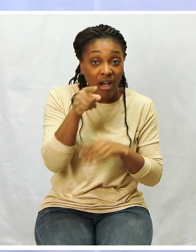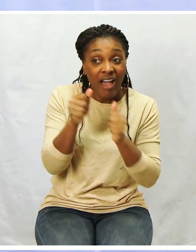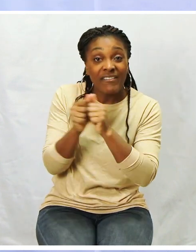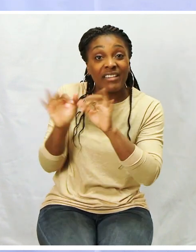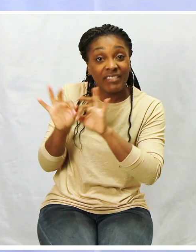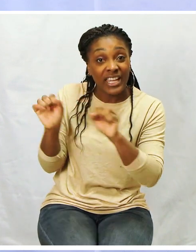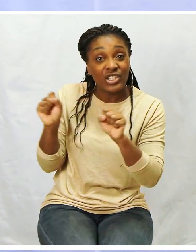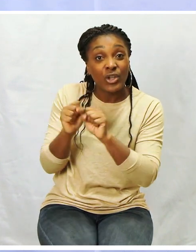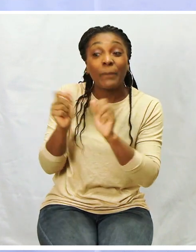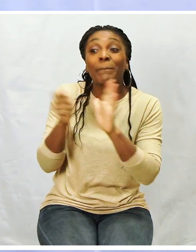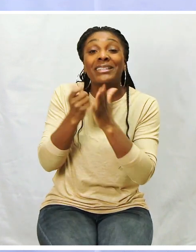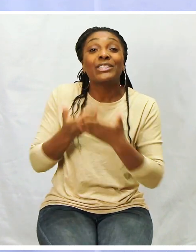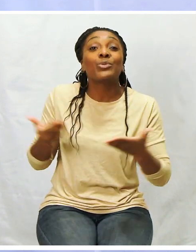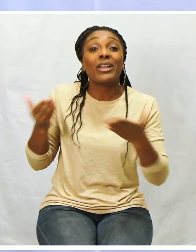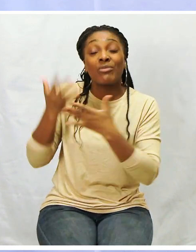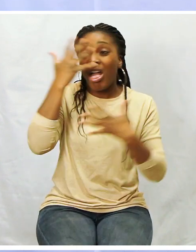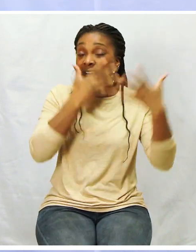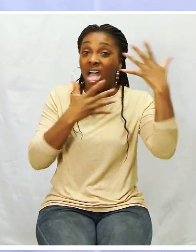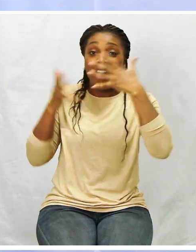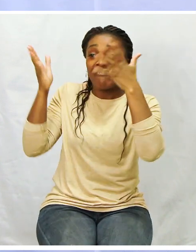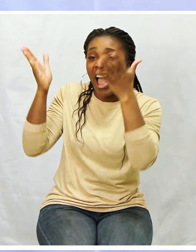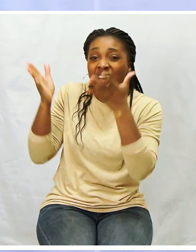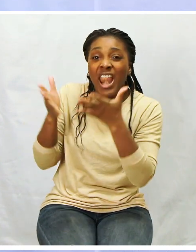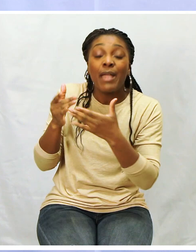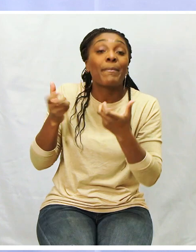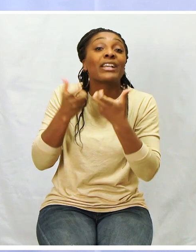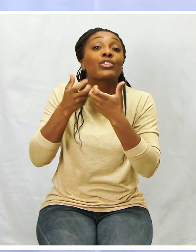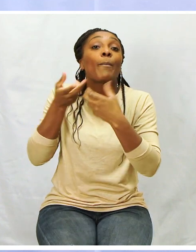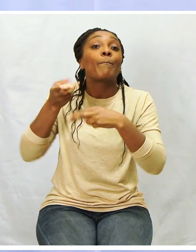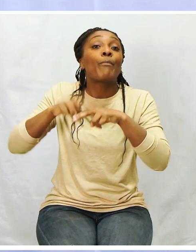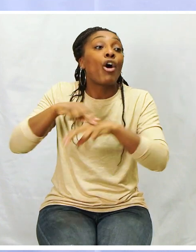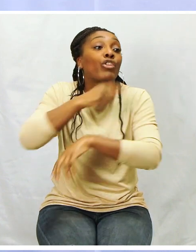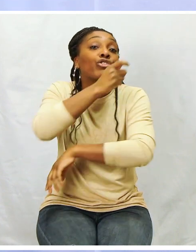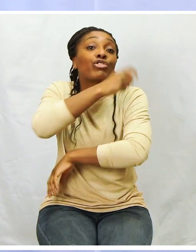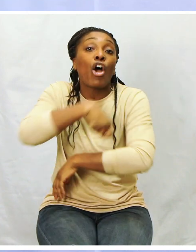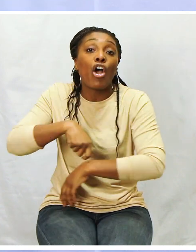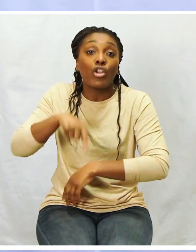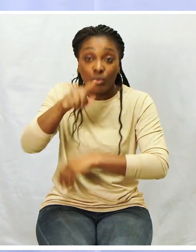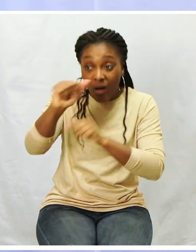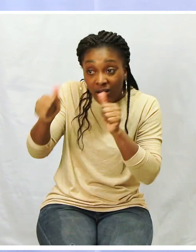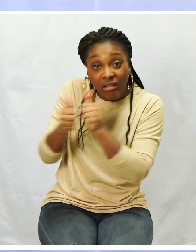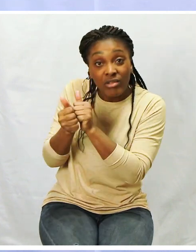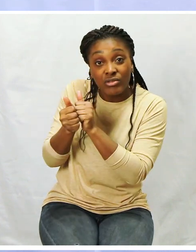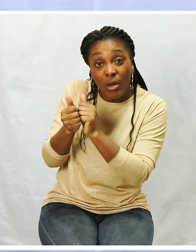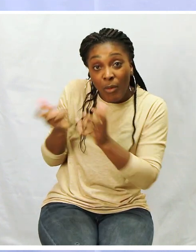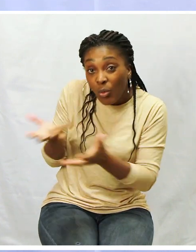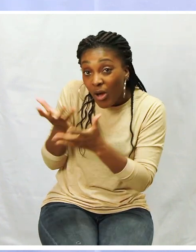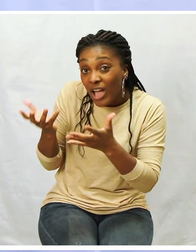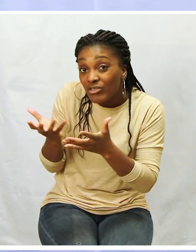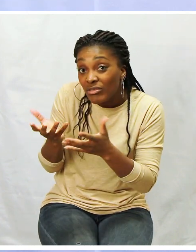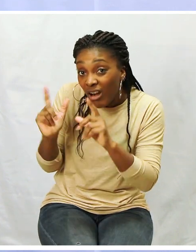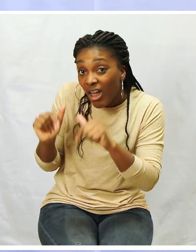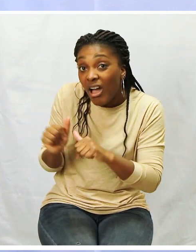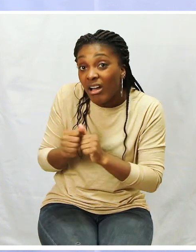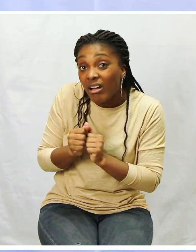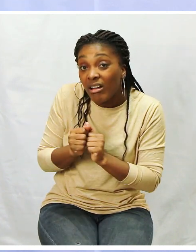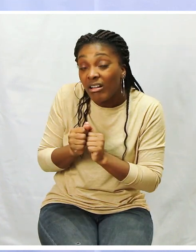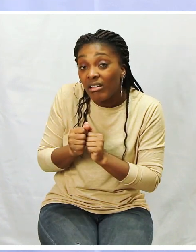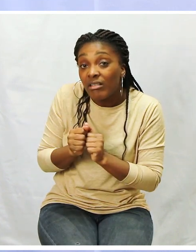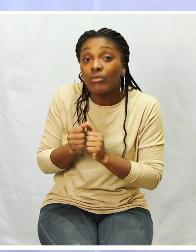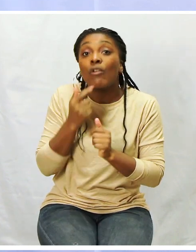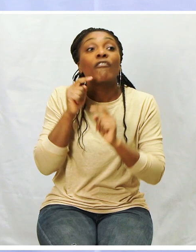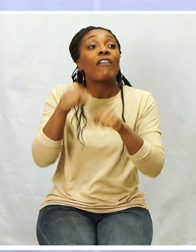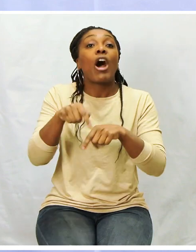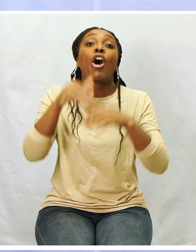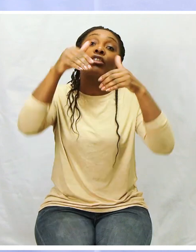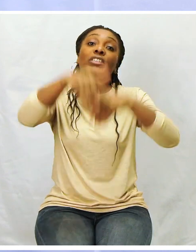il passe par des moments difficiles dans la vallée? La vallée du deuil, par exemple, quand quelqu'un perd un être cher. Est-ce que tu es juste là pour dire je viens à